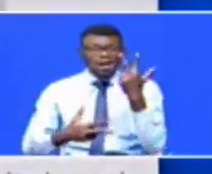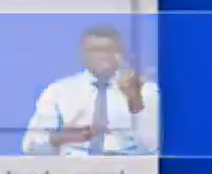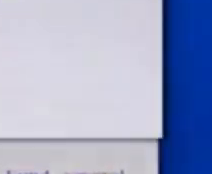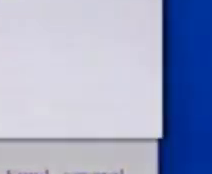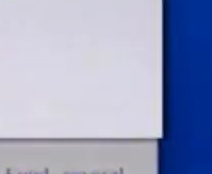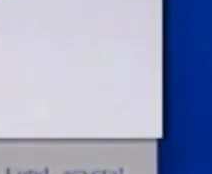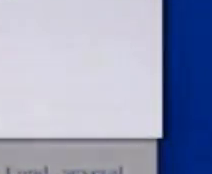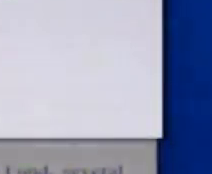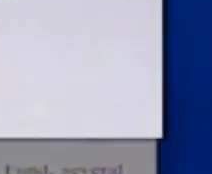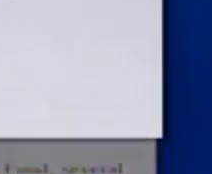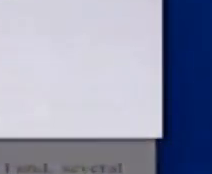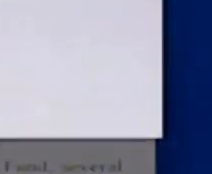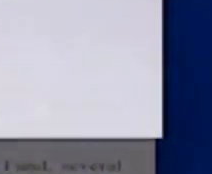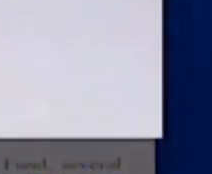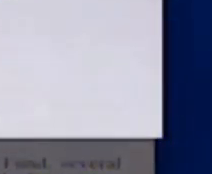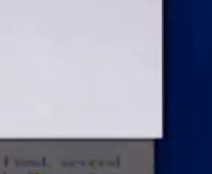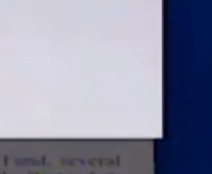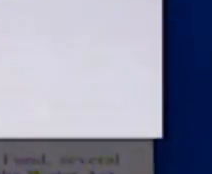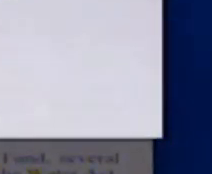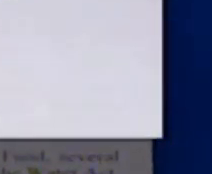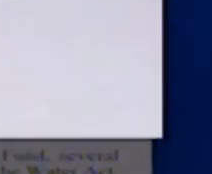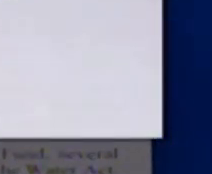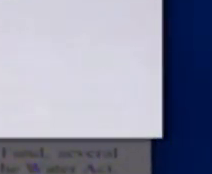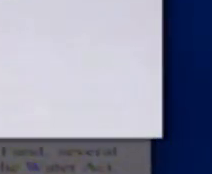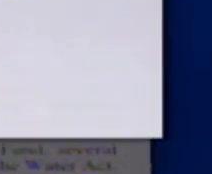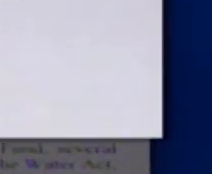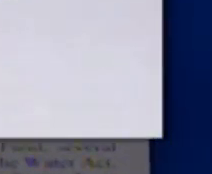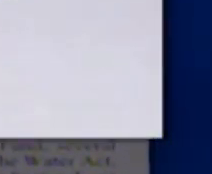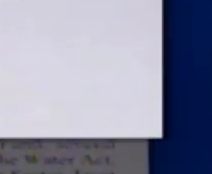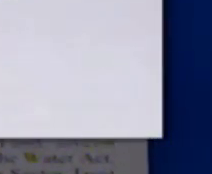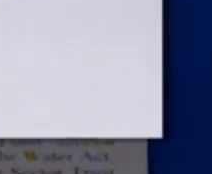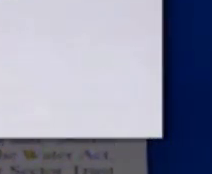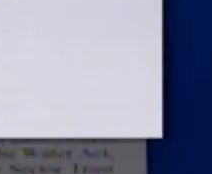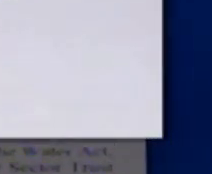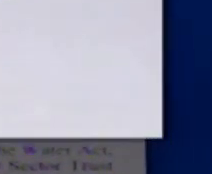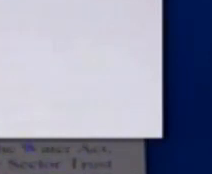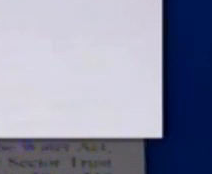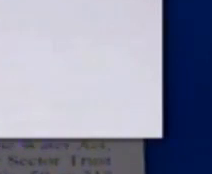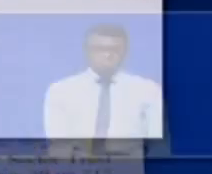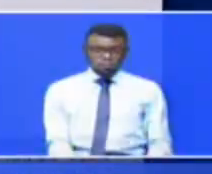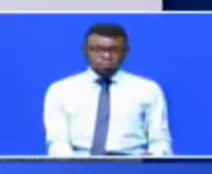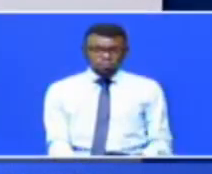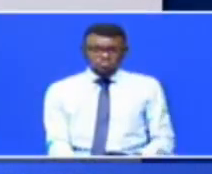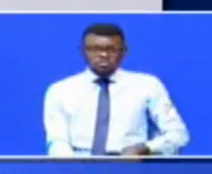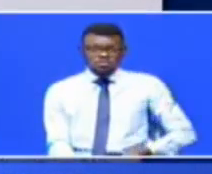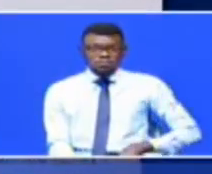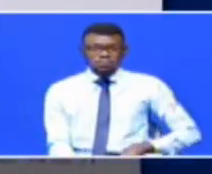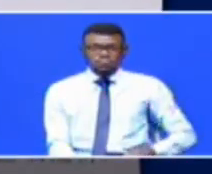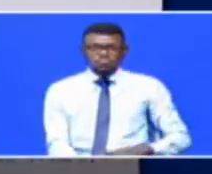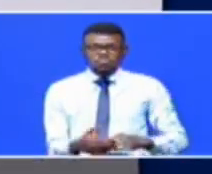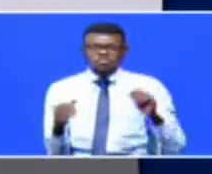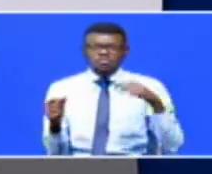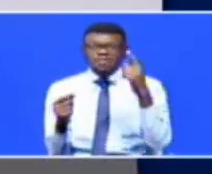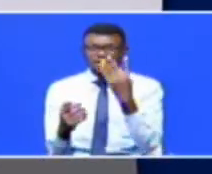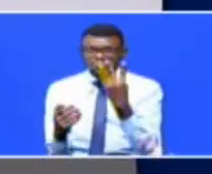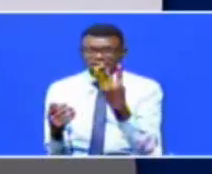sheria. Katika barua tulizoziona hapa KTN, Fahimi aliandikia bodi simamizi mnamo tarehe 1 mwezi Aprili